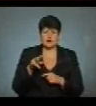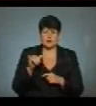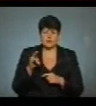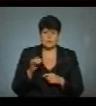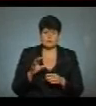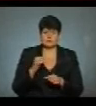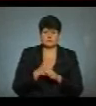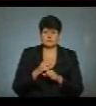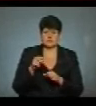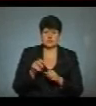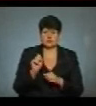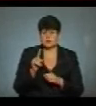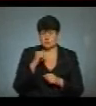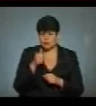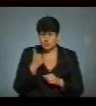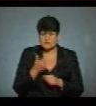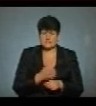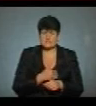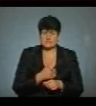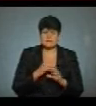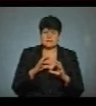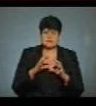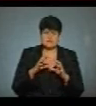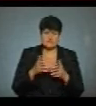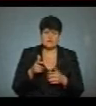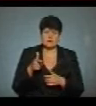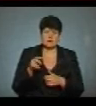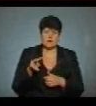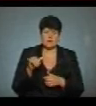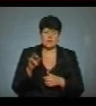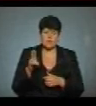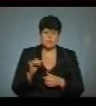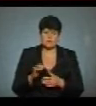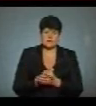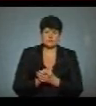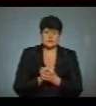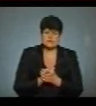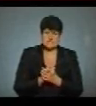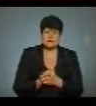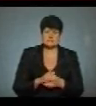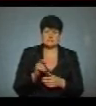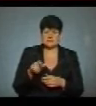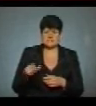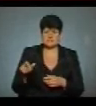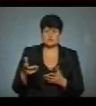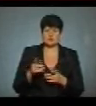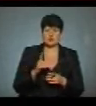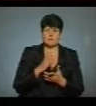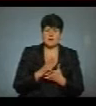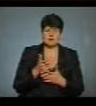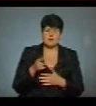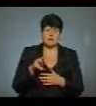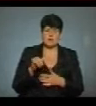запровадили у 2011 році за ініціативи Всесвітньої глаукомної асоціації та Всесвітньої асоціації пацієнтів, що мають